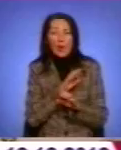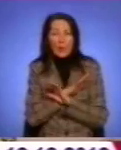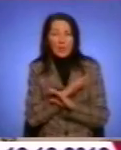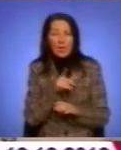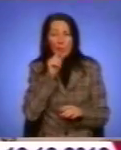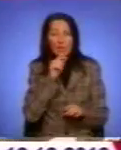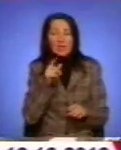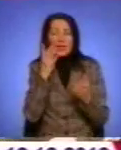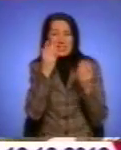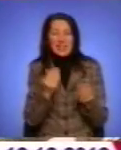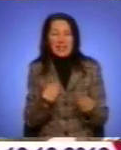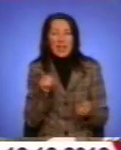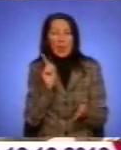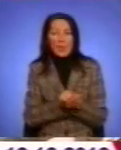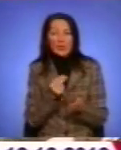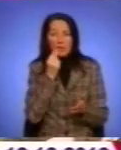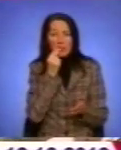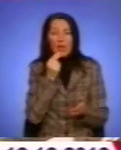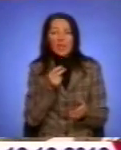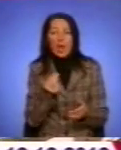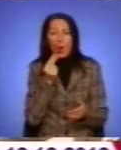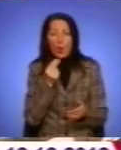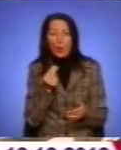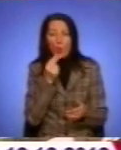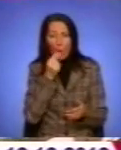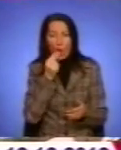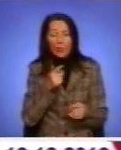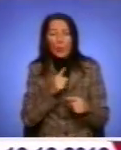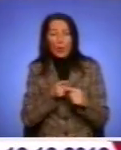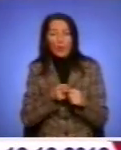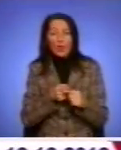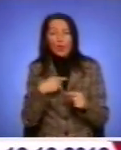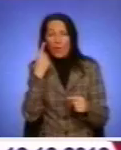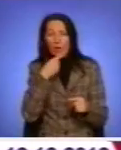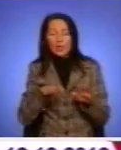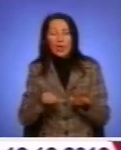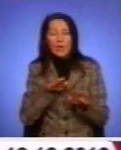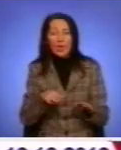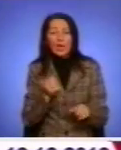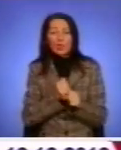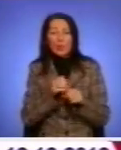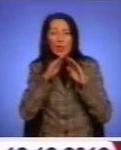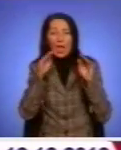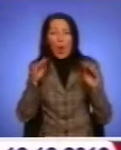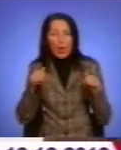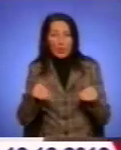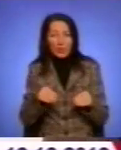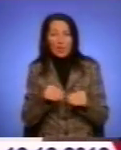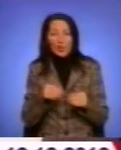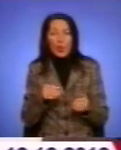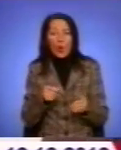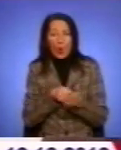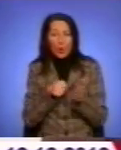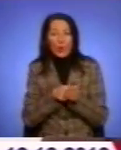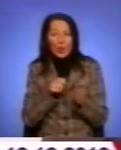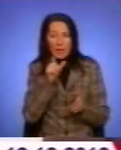за день з'їдати корму масою у половину власної ваги. Зробити годівничку і підтримувати пташок просять екологи. Робити